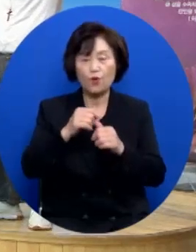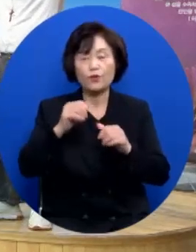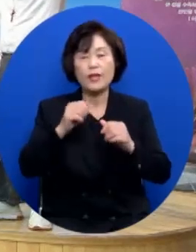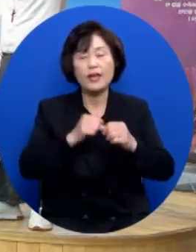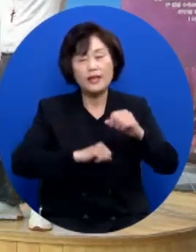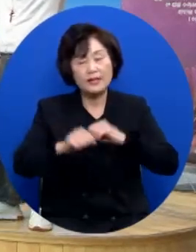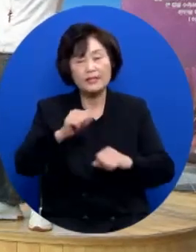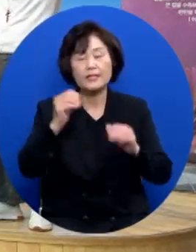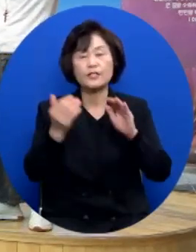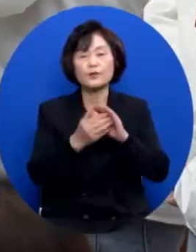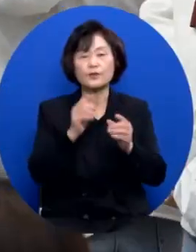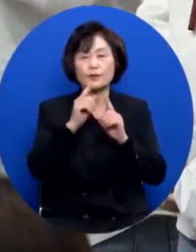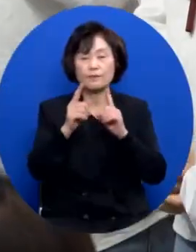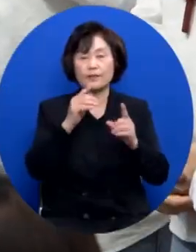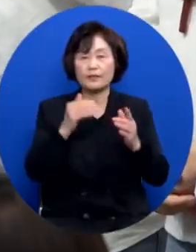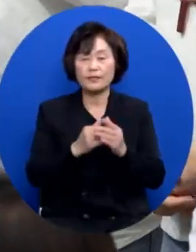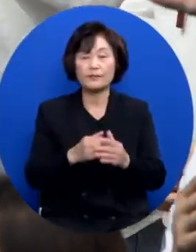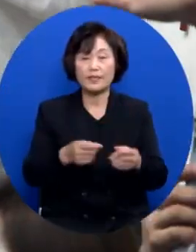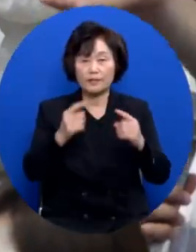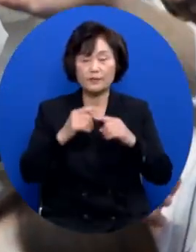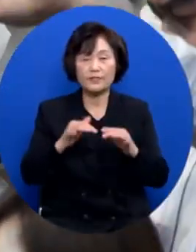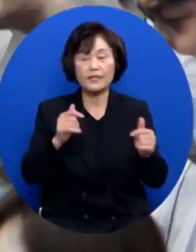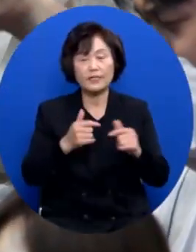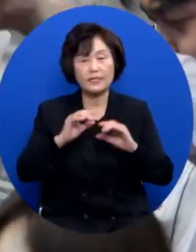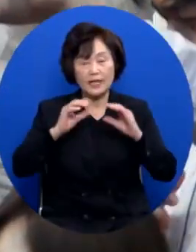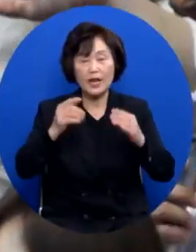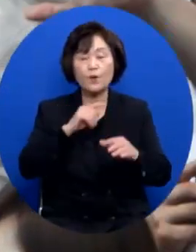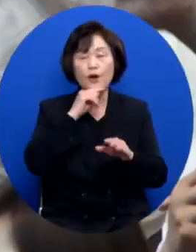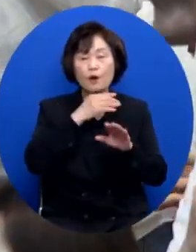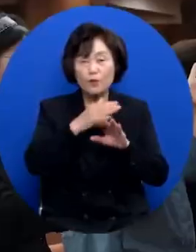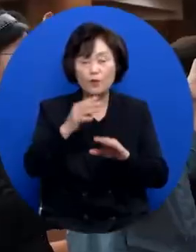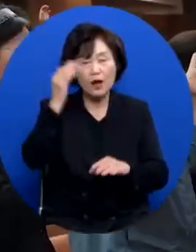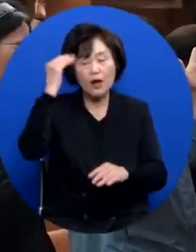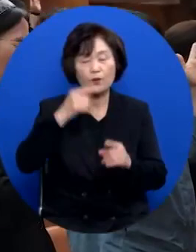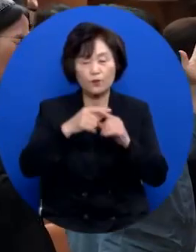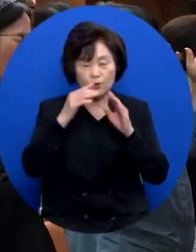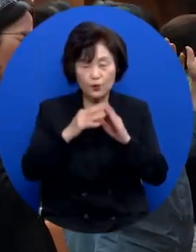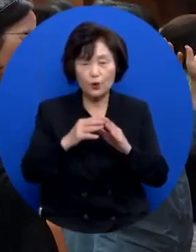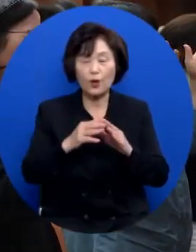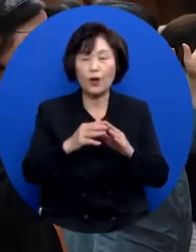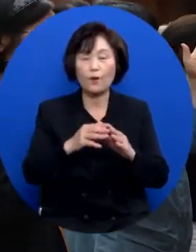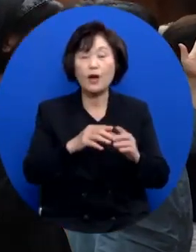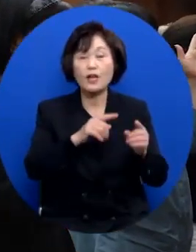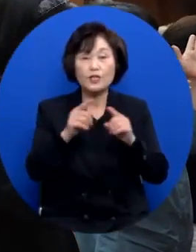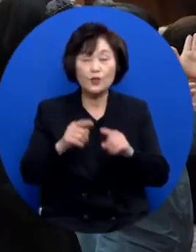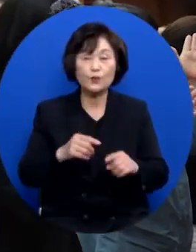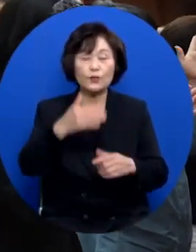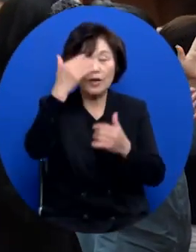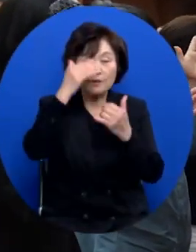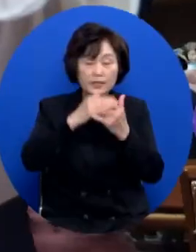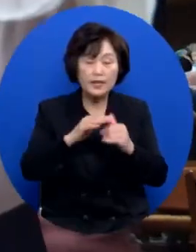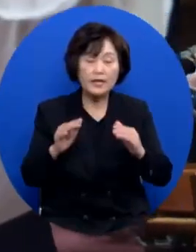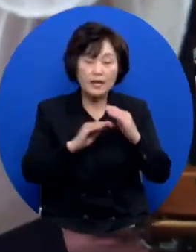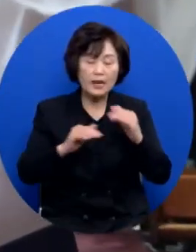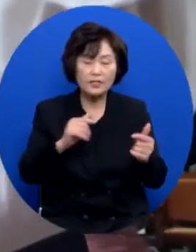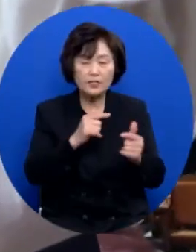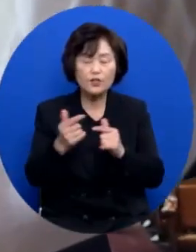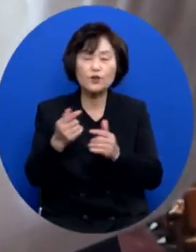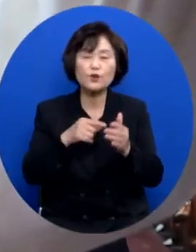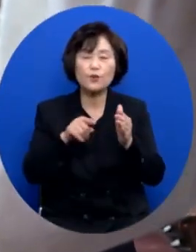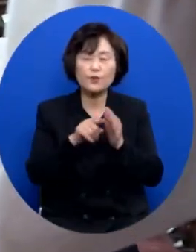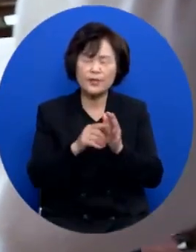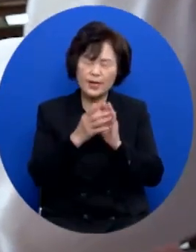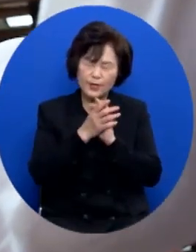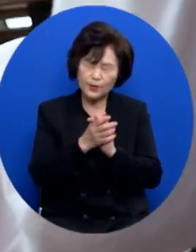이루자고 말했습니다. 이어 참석자들은 나라와 북한, 한국교회와 전북, 다음 세대와 가정 등 다양한 주제를